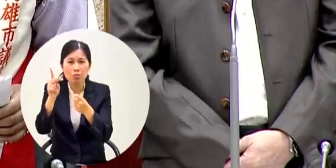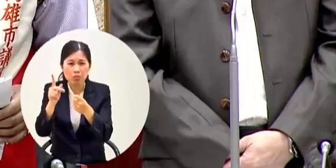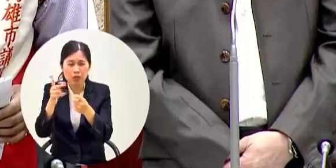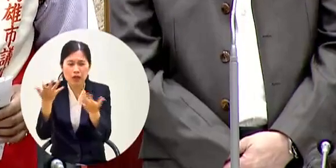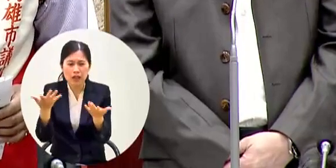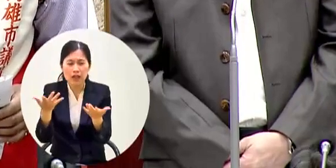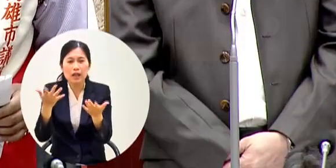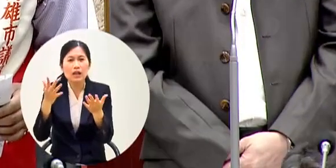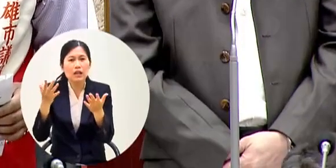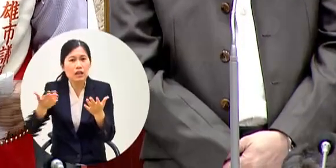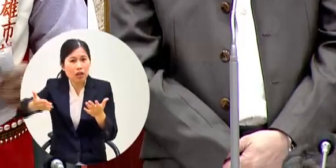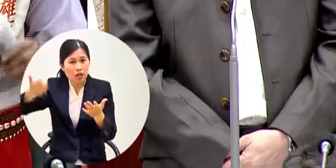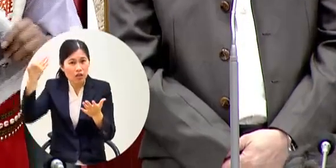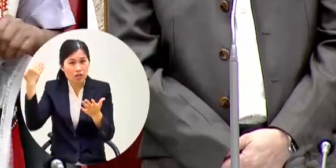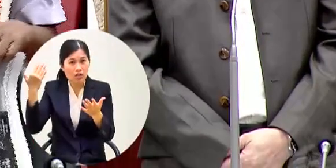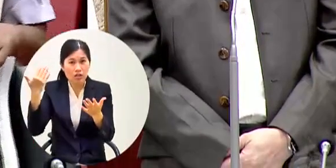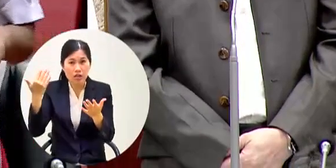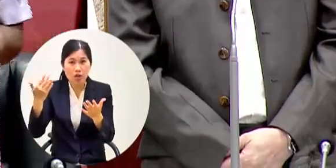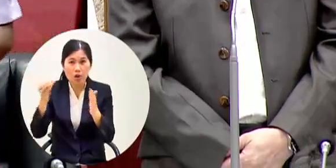意，